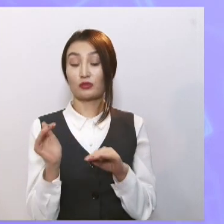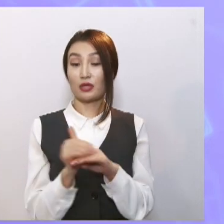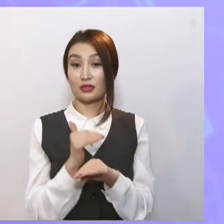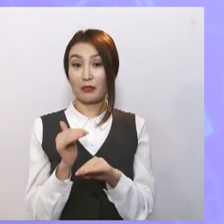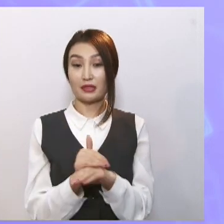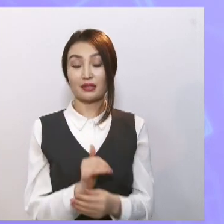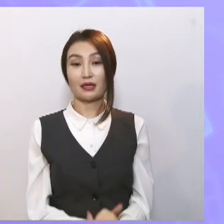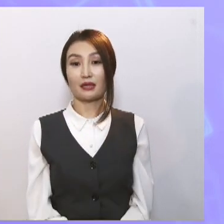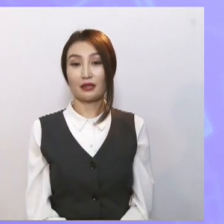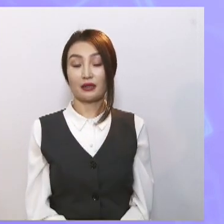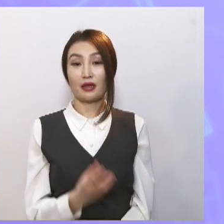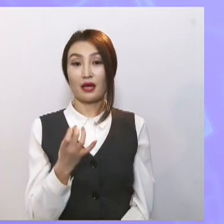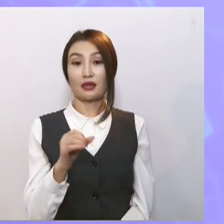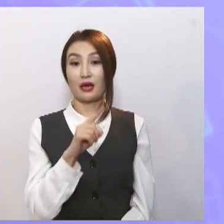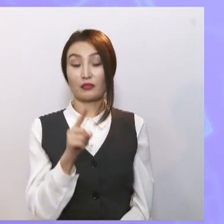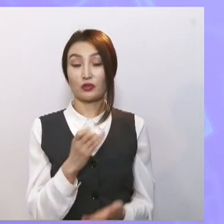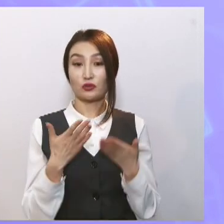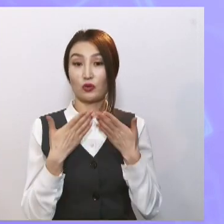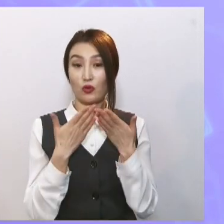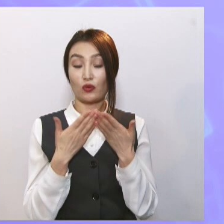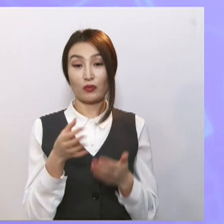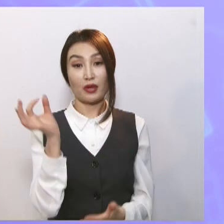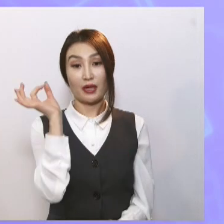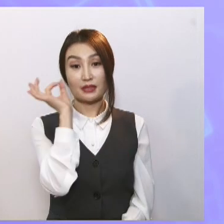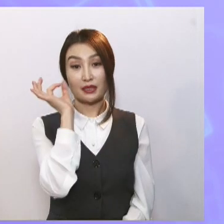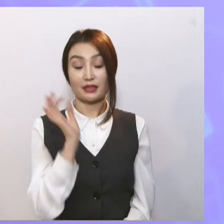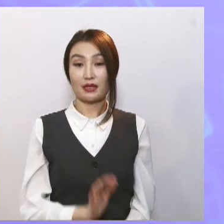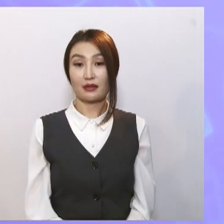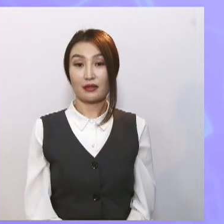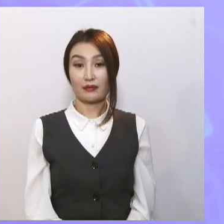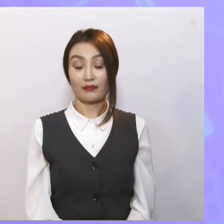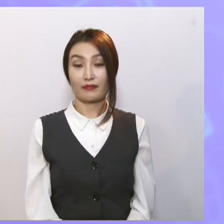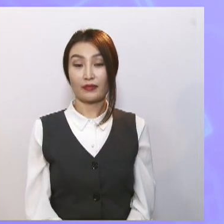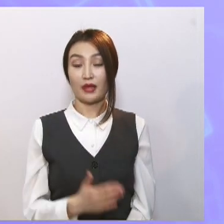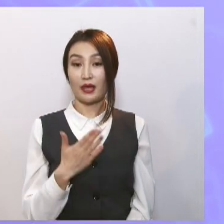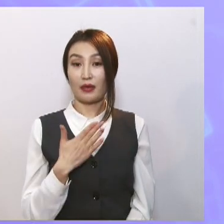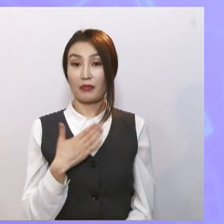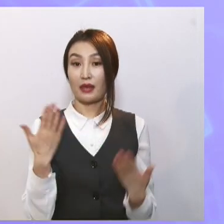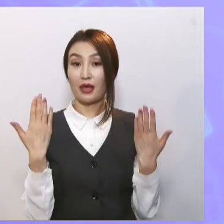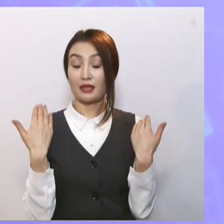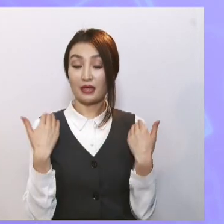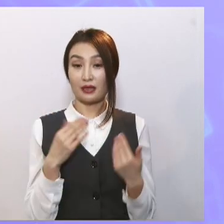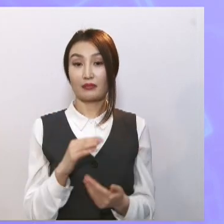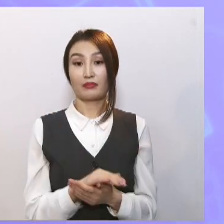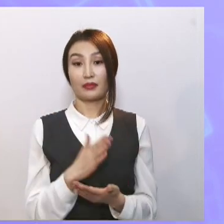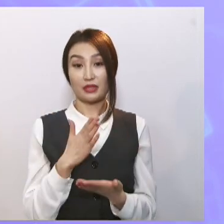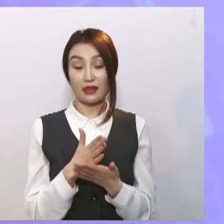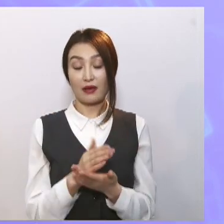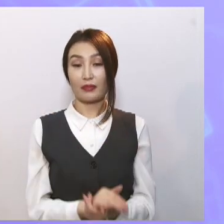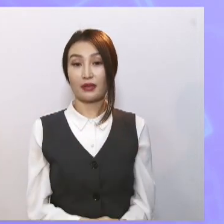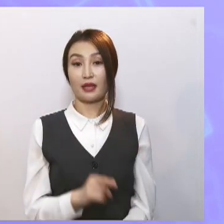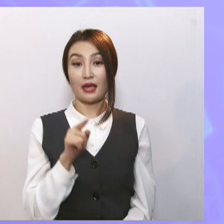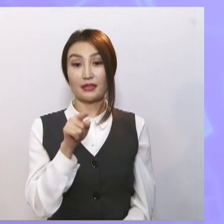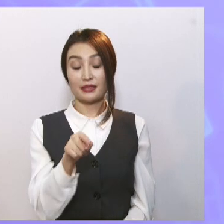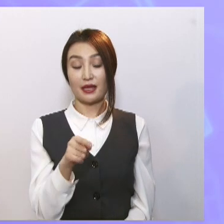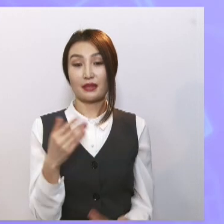азаматсыңар. Дагы бир жолу окуп, эсиңерге салгыла. Мен эс алып жатамын.